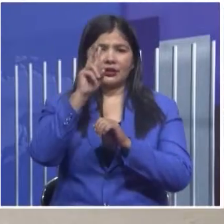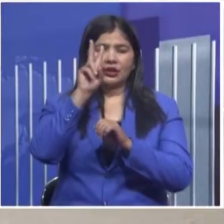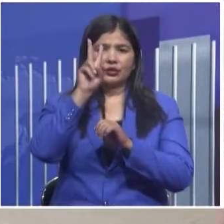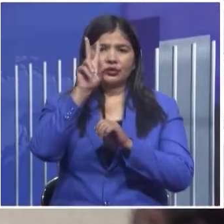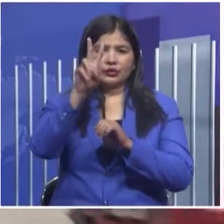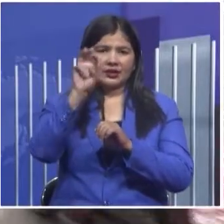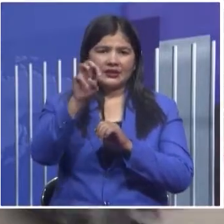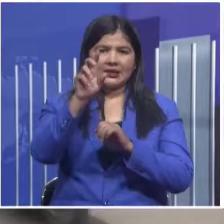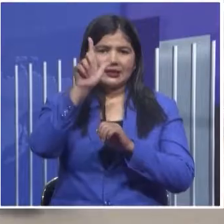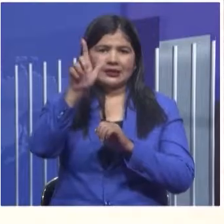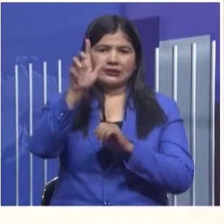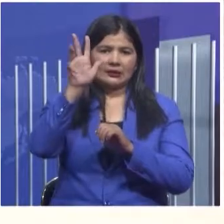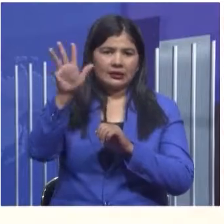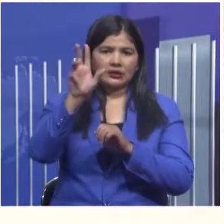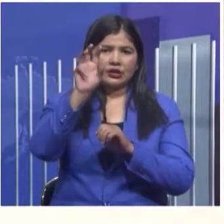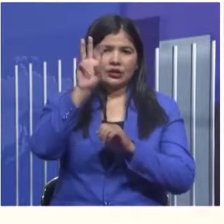28 वैशाख 2078